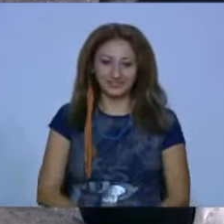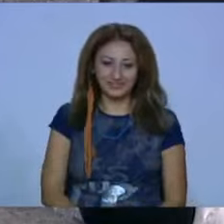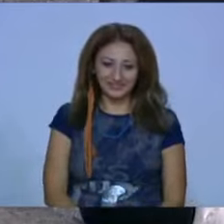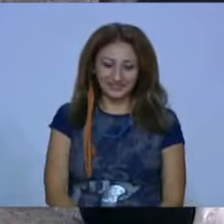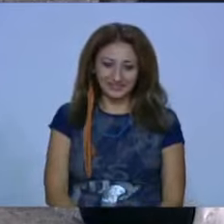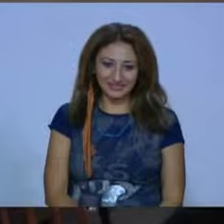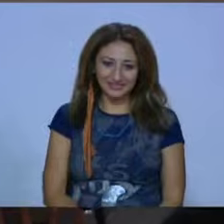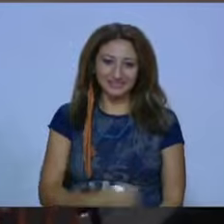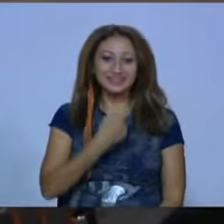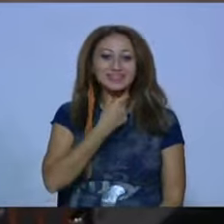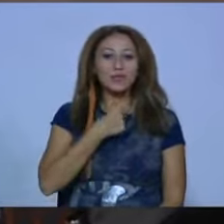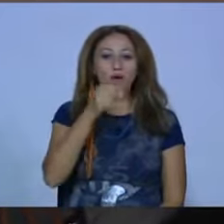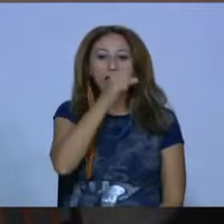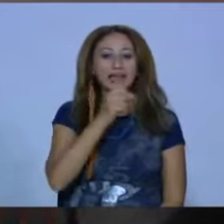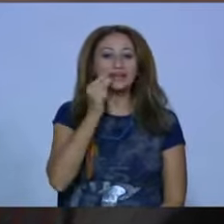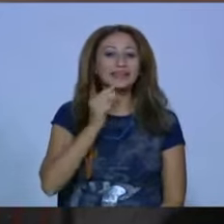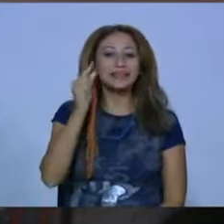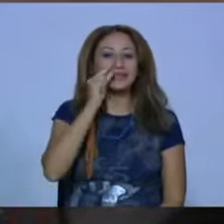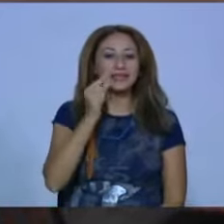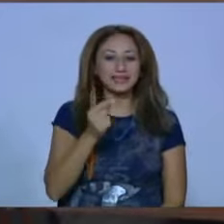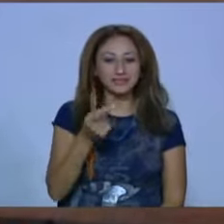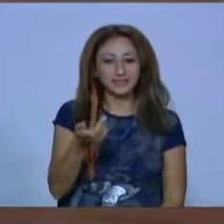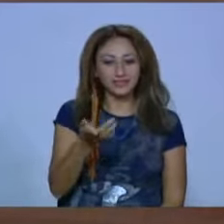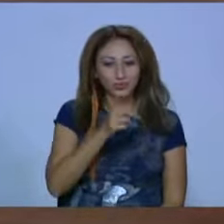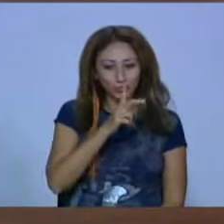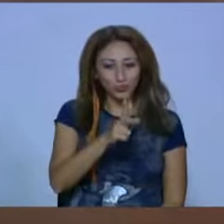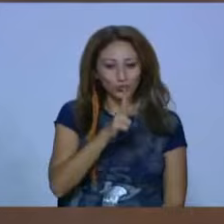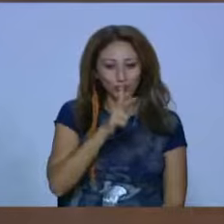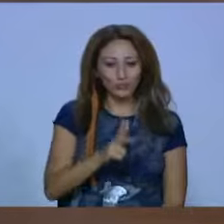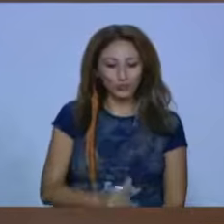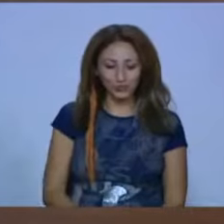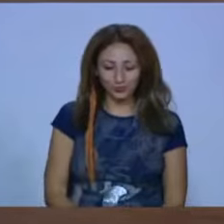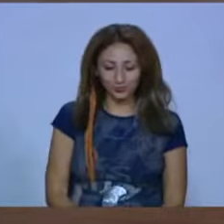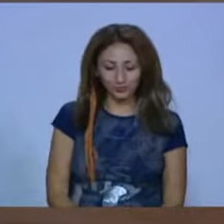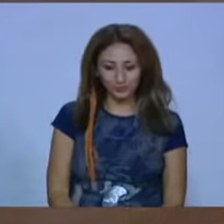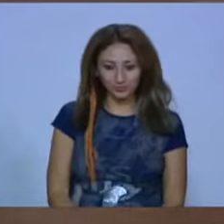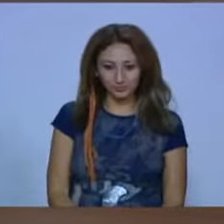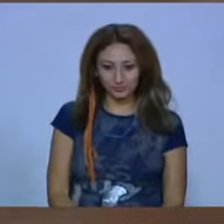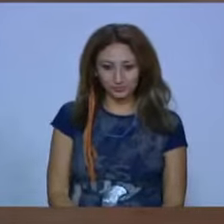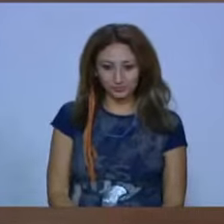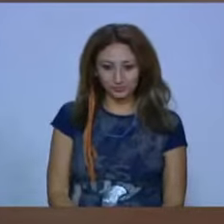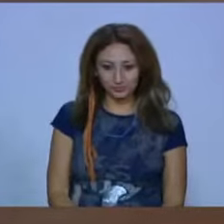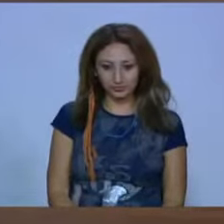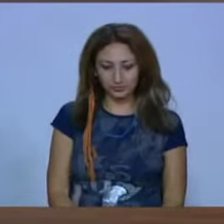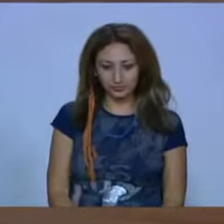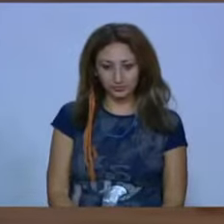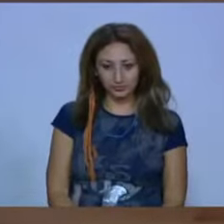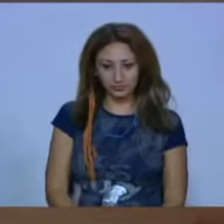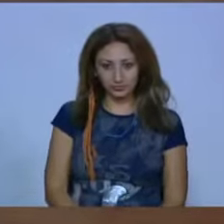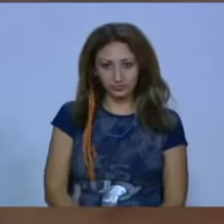اتفضل. انت يا نور والله، يلا قول، امسك كده، يلا قول. انت يا